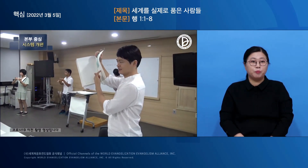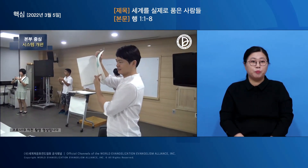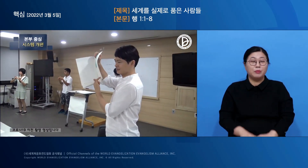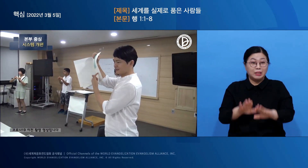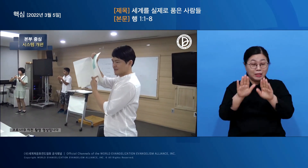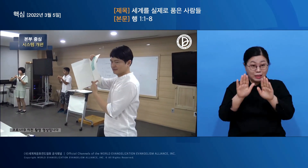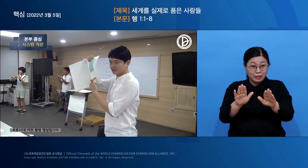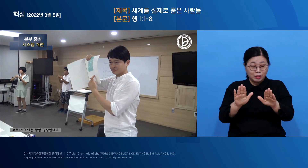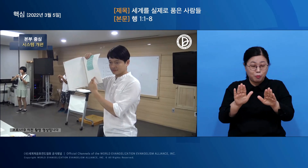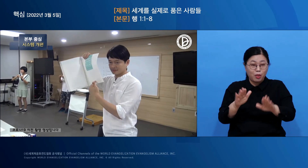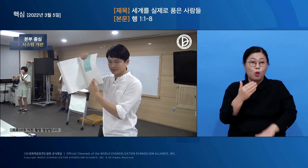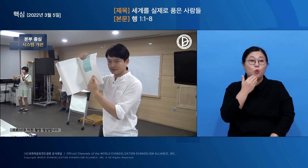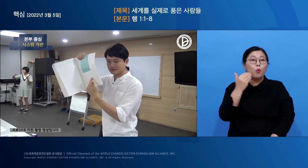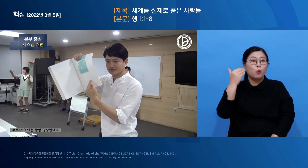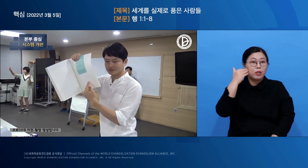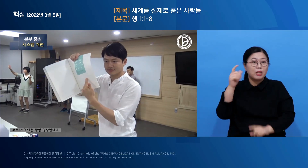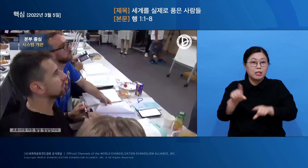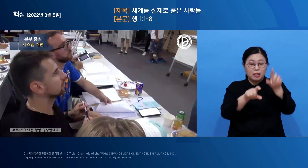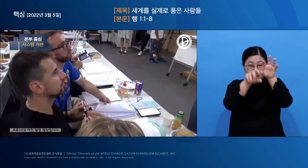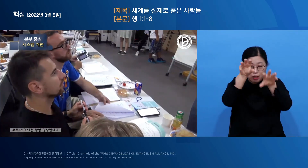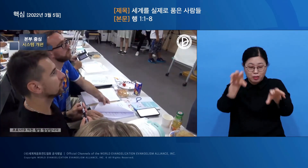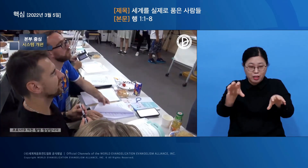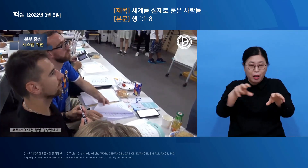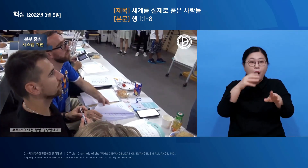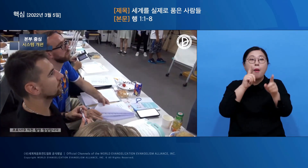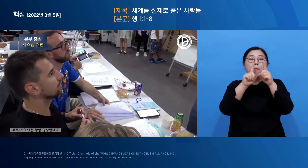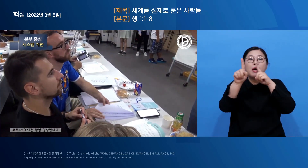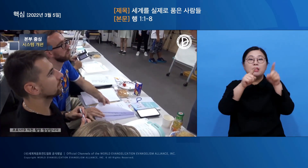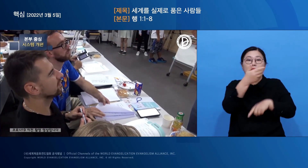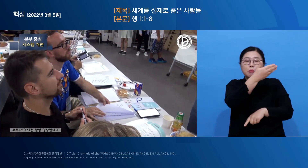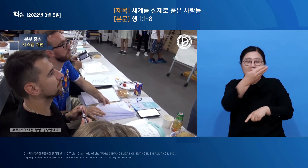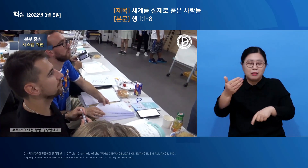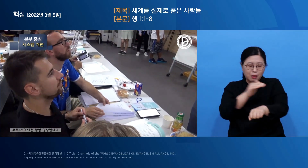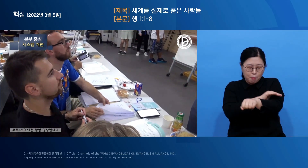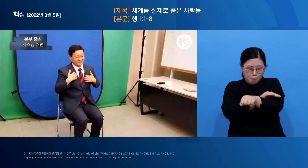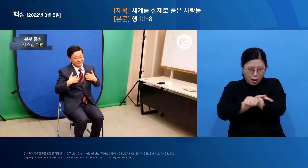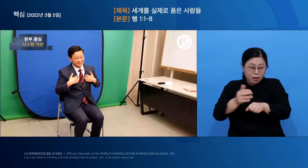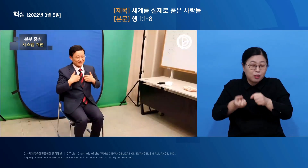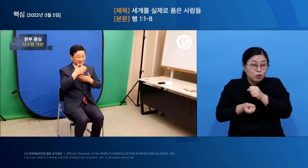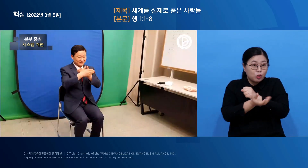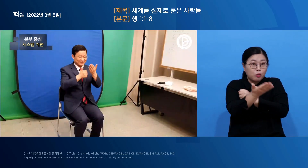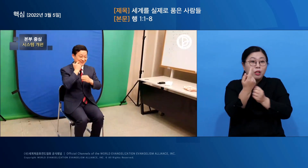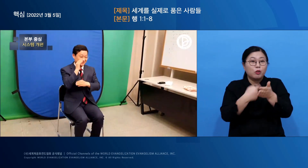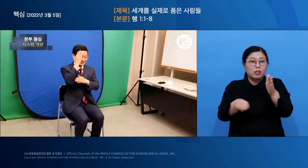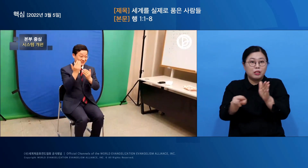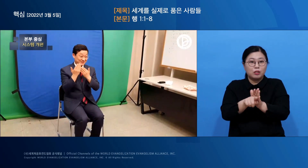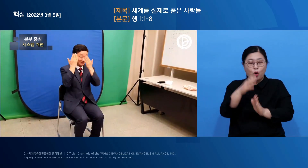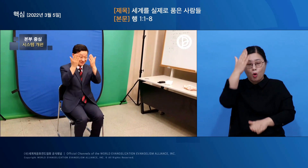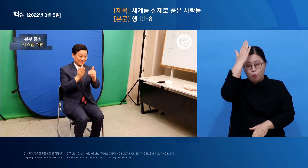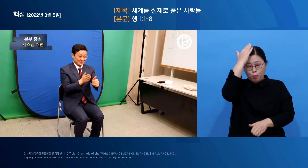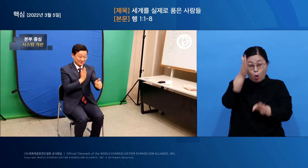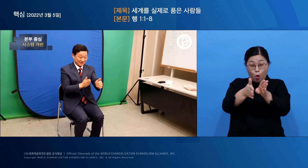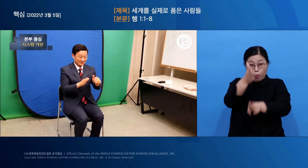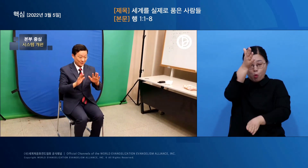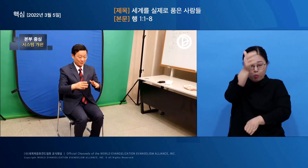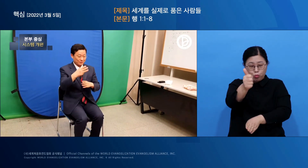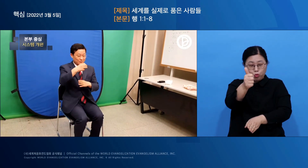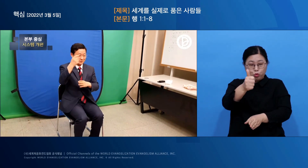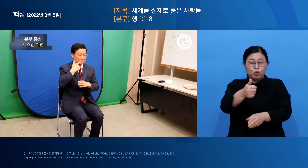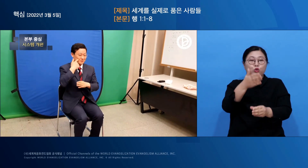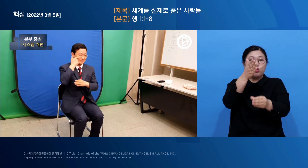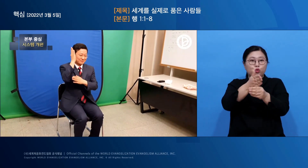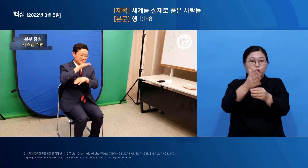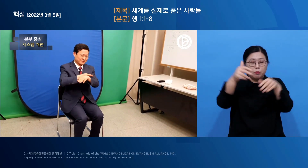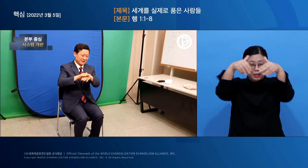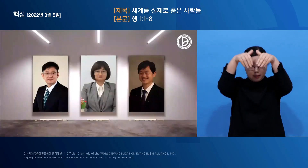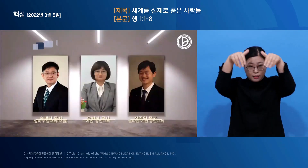현재 농인 현장의 말씀의 흐름을 제대로 전달하기 위해 본부 중심 시스템을 구축해 나가고